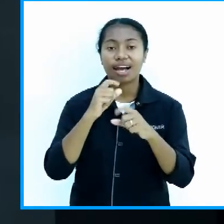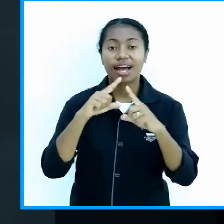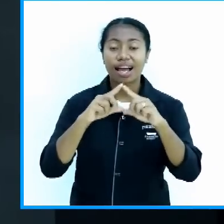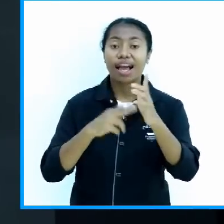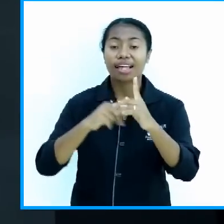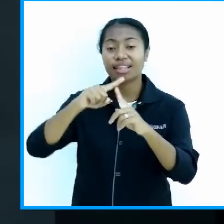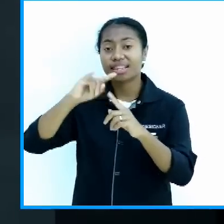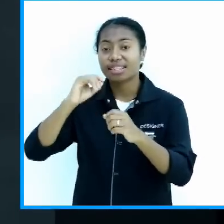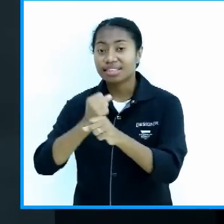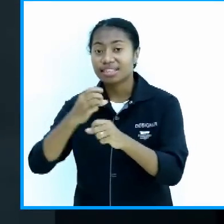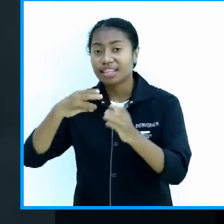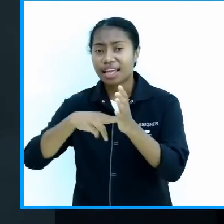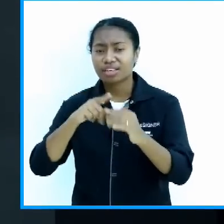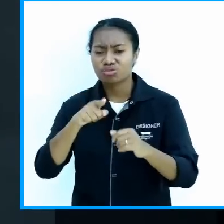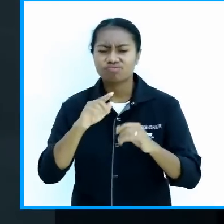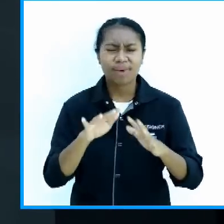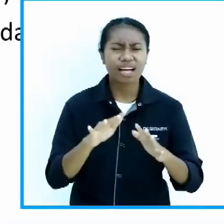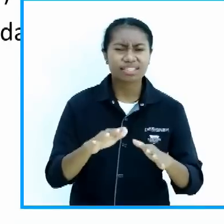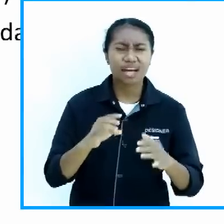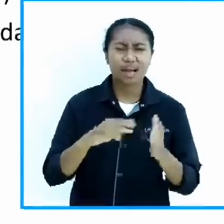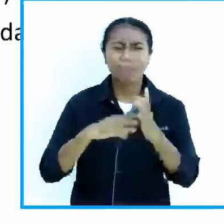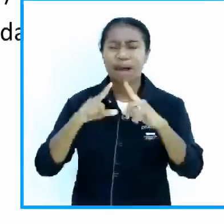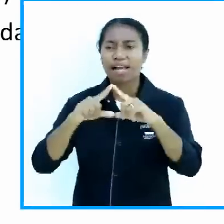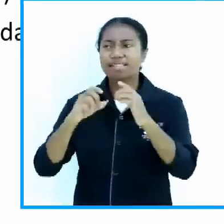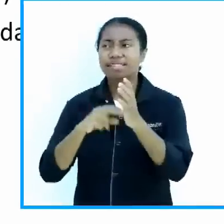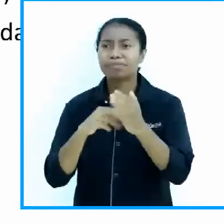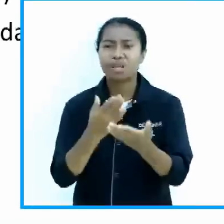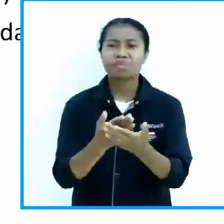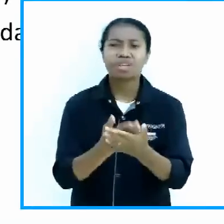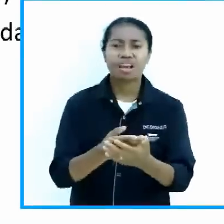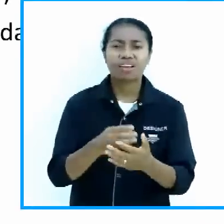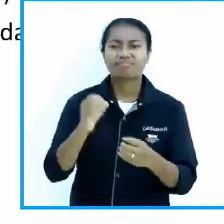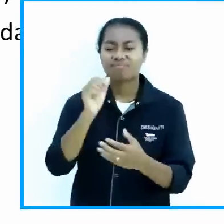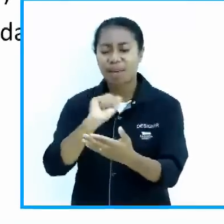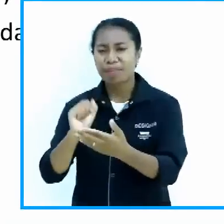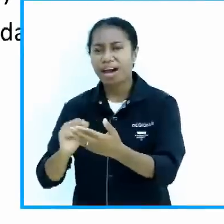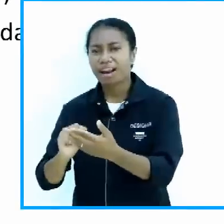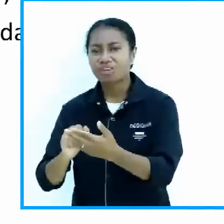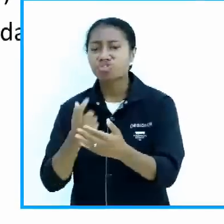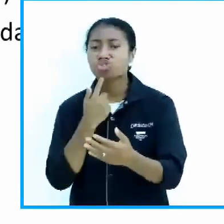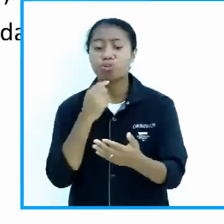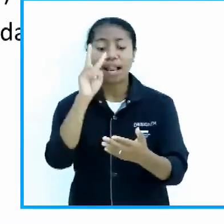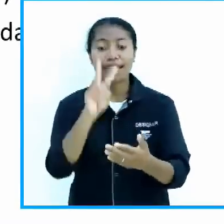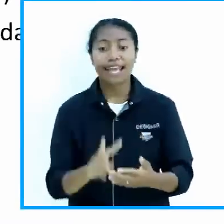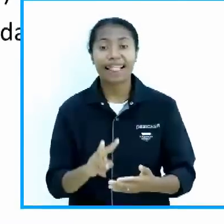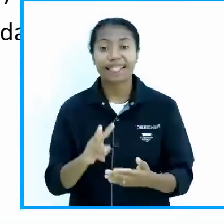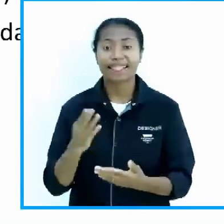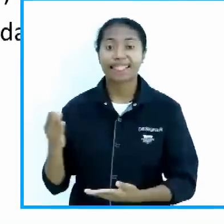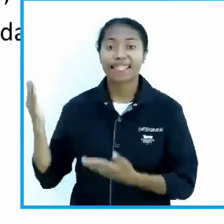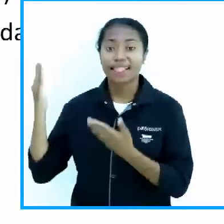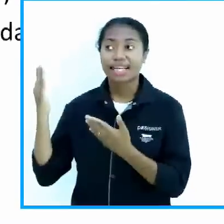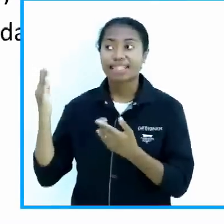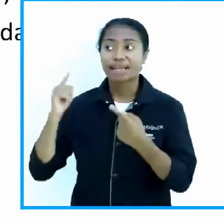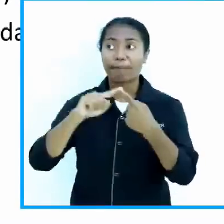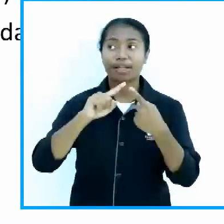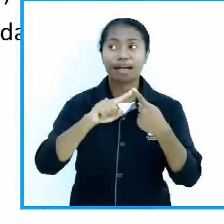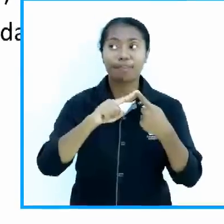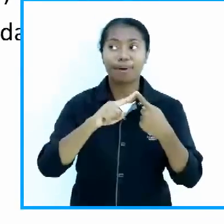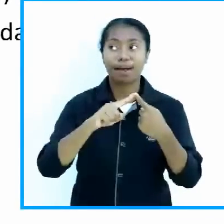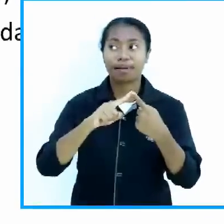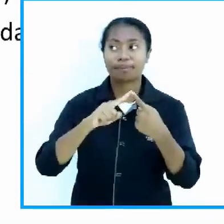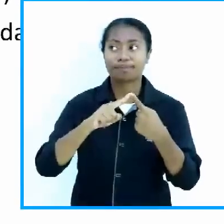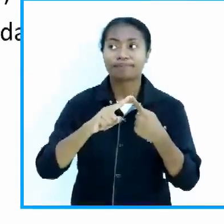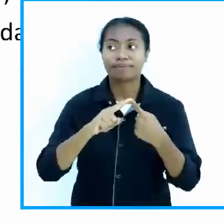kasih gambaran di slide berikut. Yang pertama itu dari mikroorganismenya sendiri, virusnya